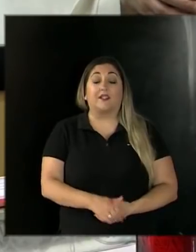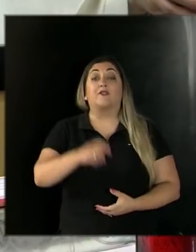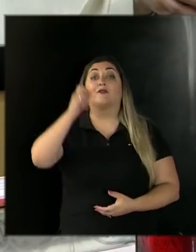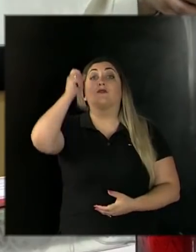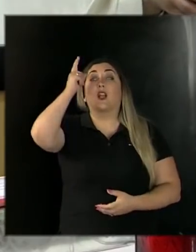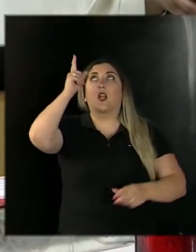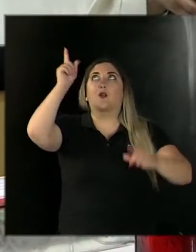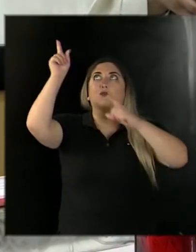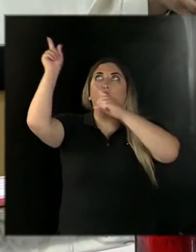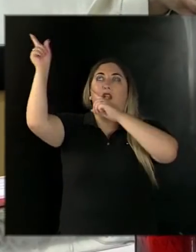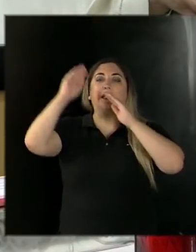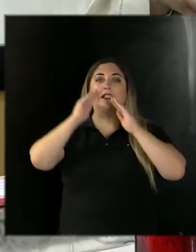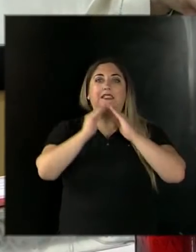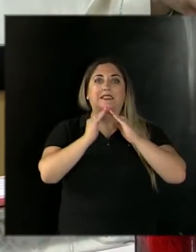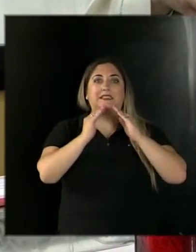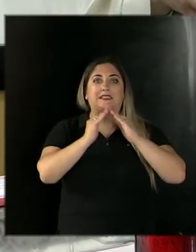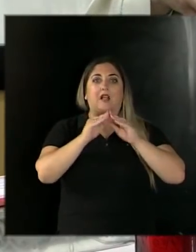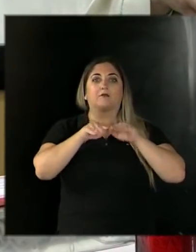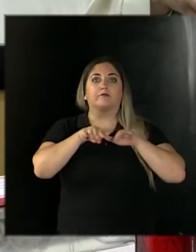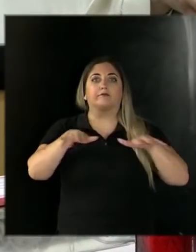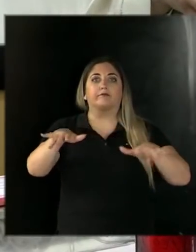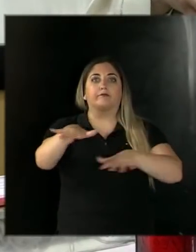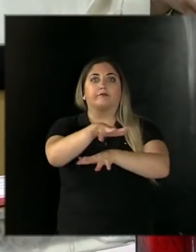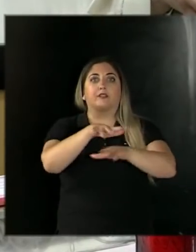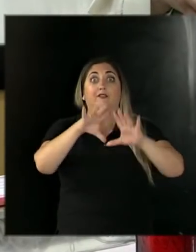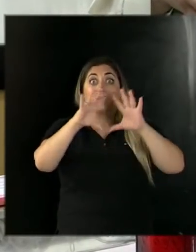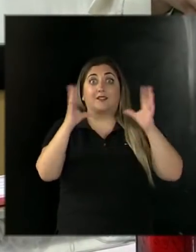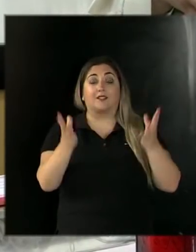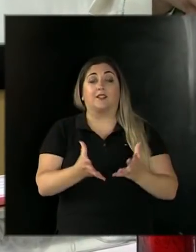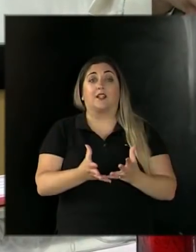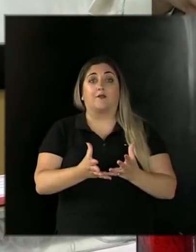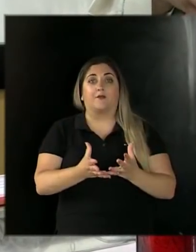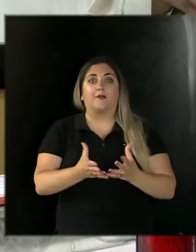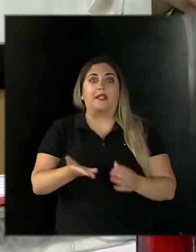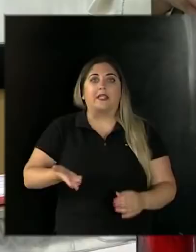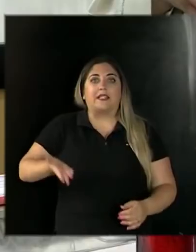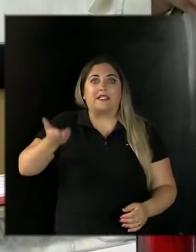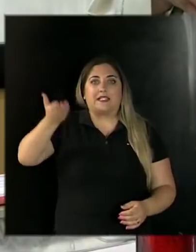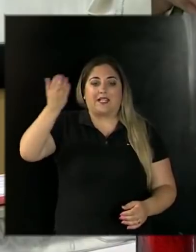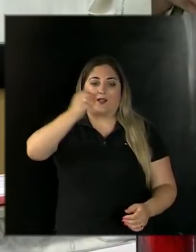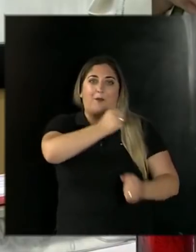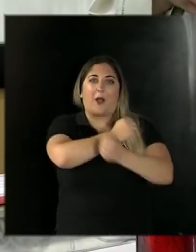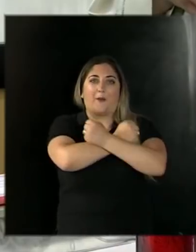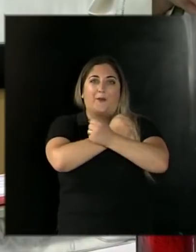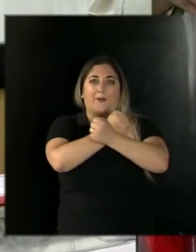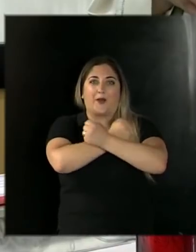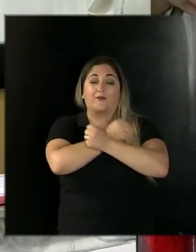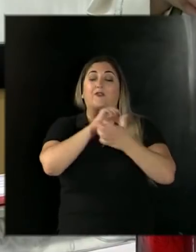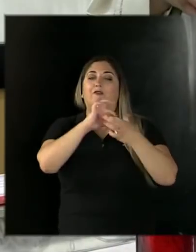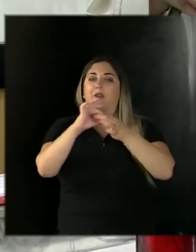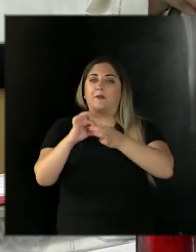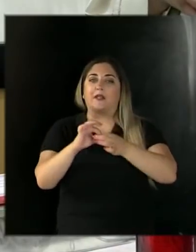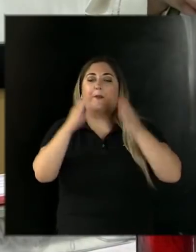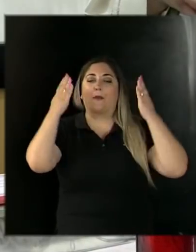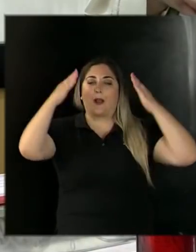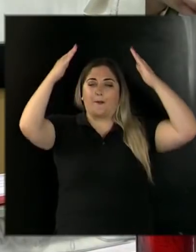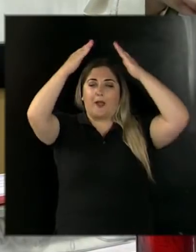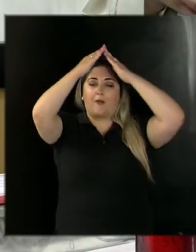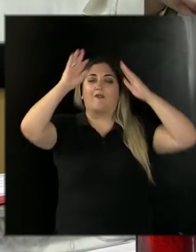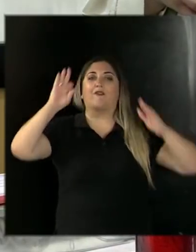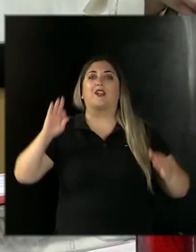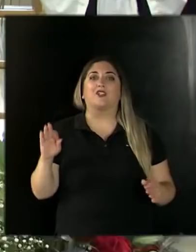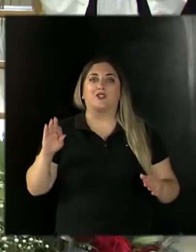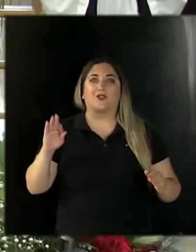Ftakar mulej fil-Knisja tiegħek imxerda mad-dinja kollha. Wettaqa fl-imħabba flimkien mal-Papa